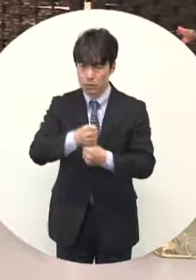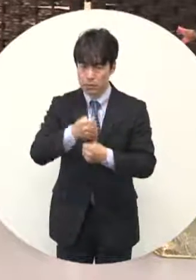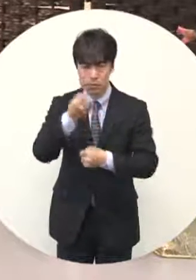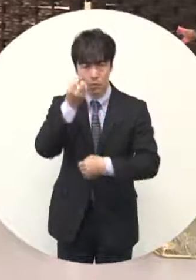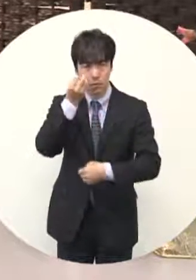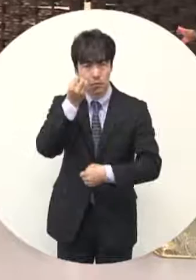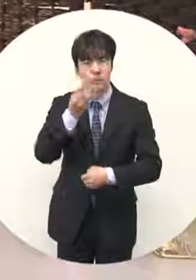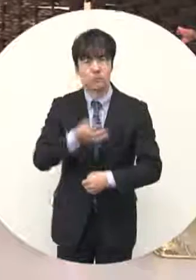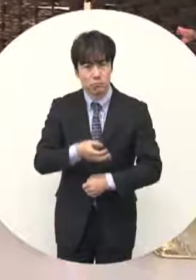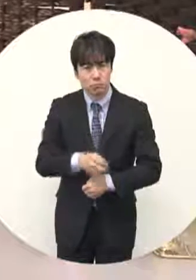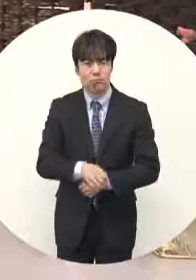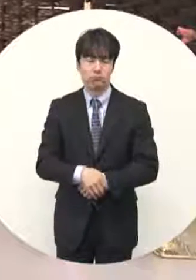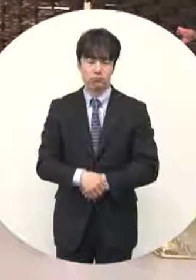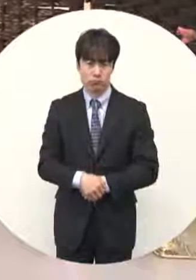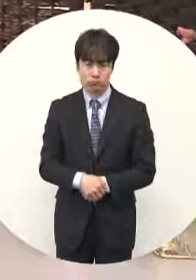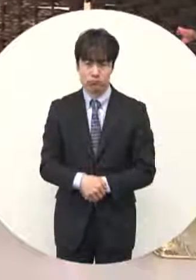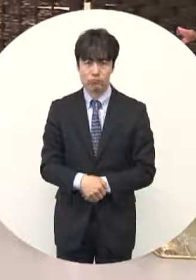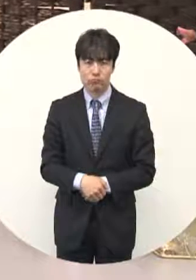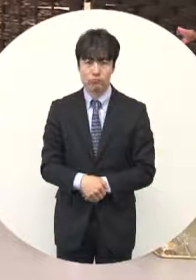ね。